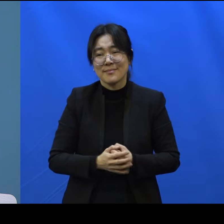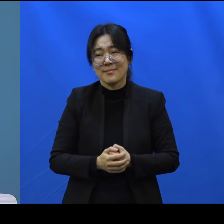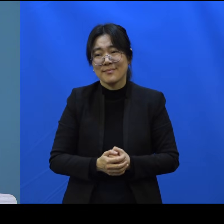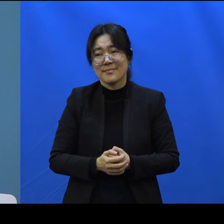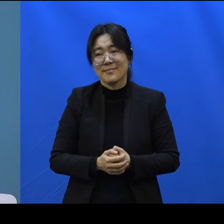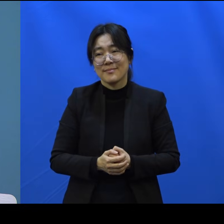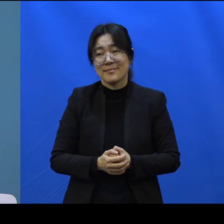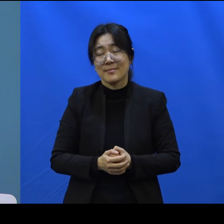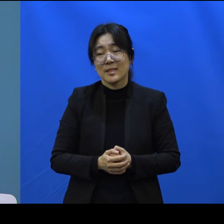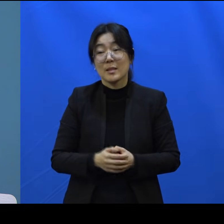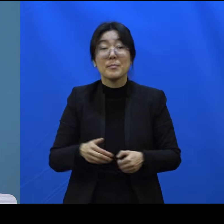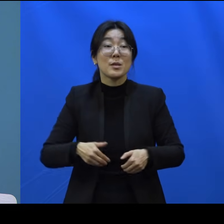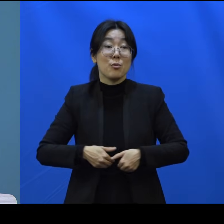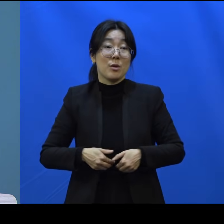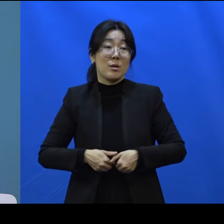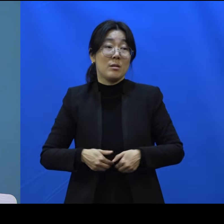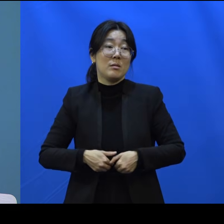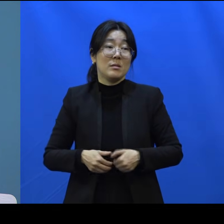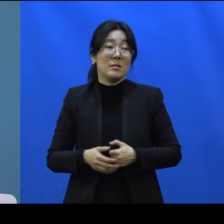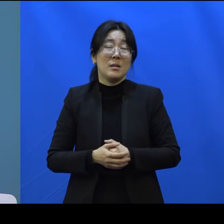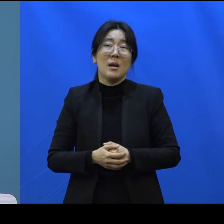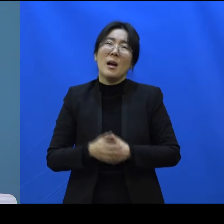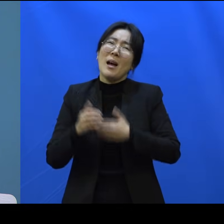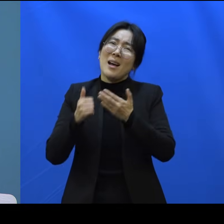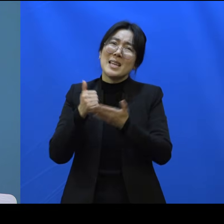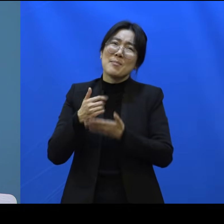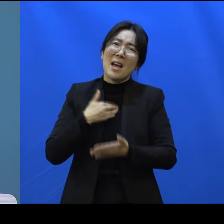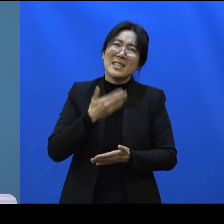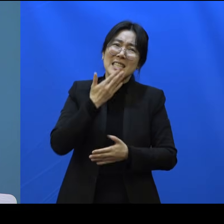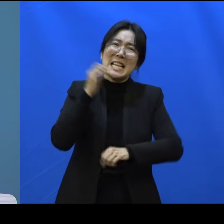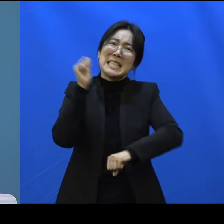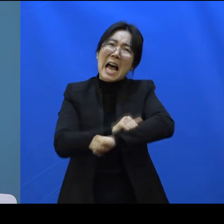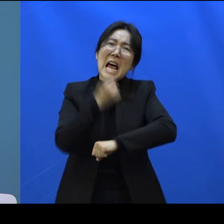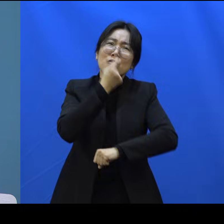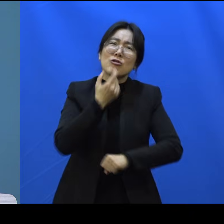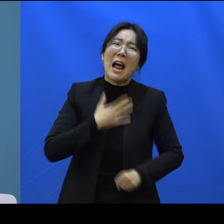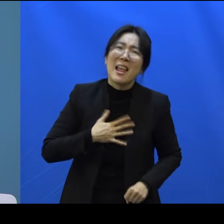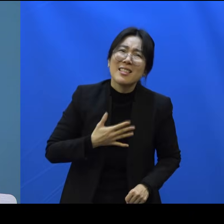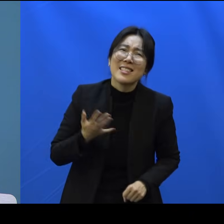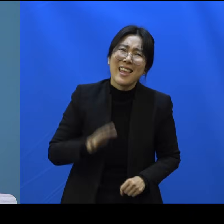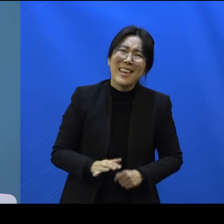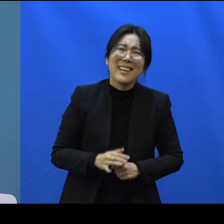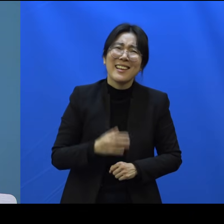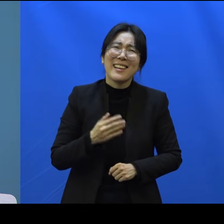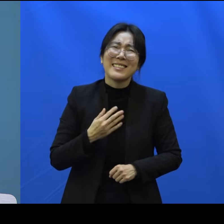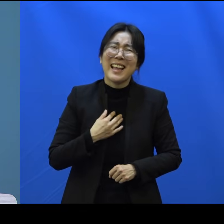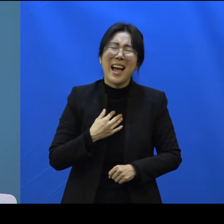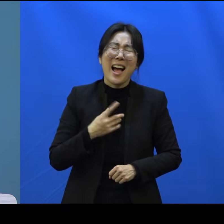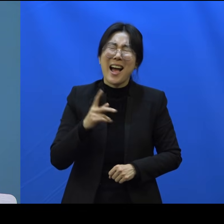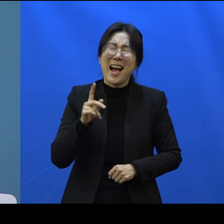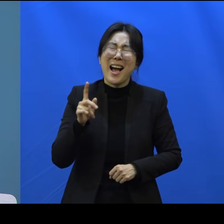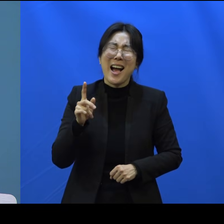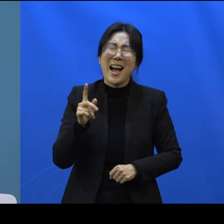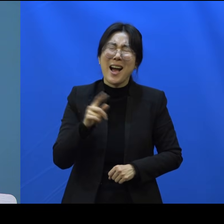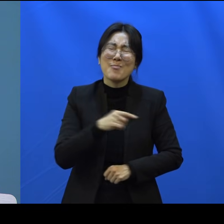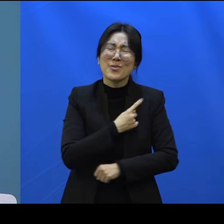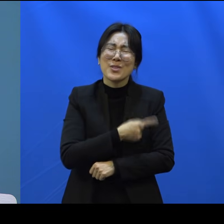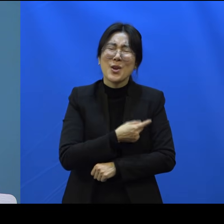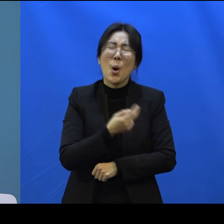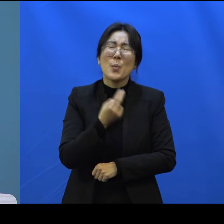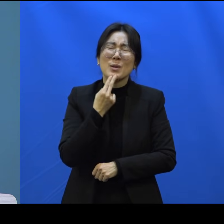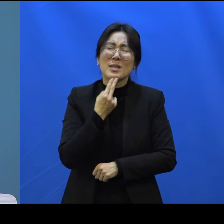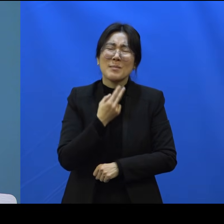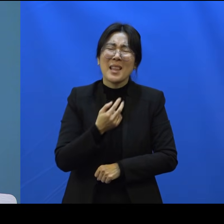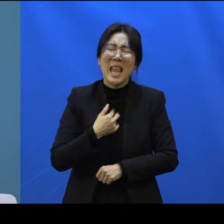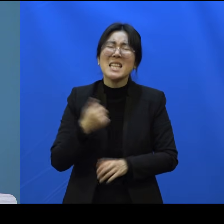어떤 자의 이게 보호를 하려고 하는 이렇게 노력을 하기보다 그대로 인정을 하는 거,